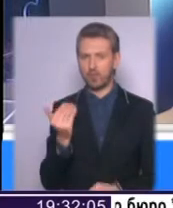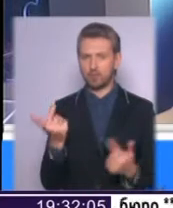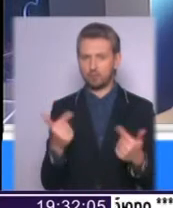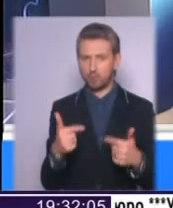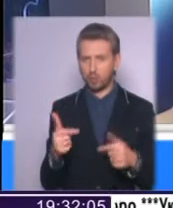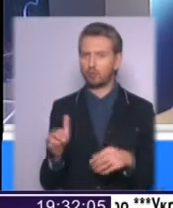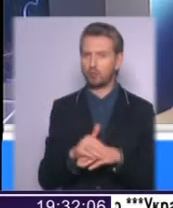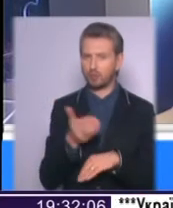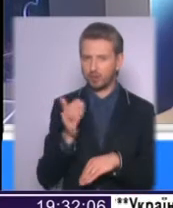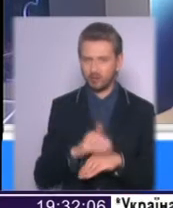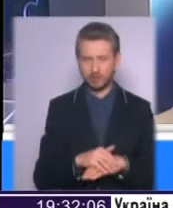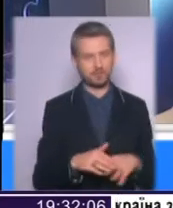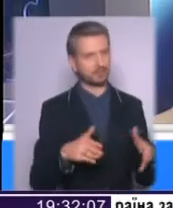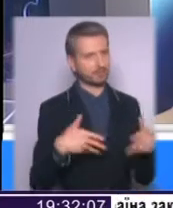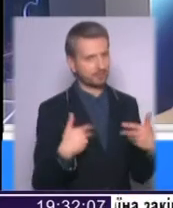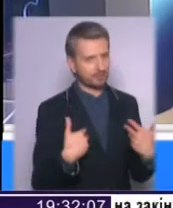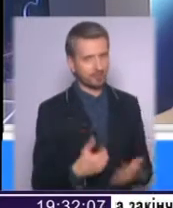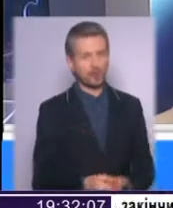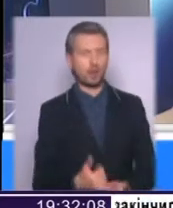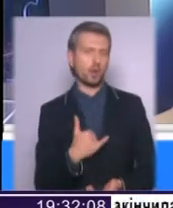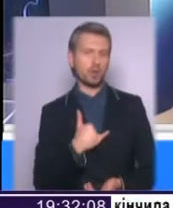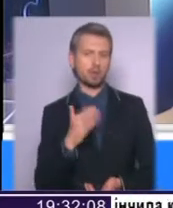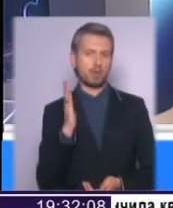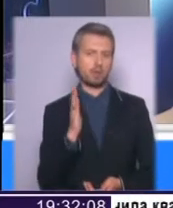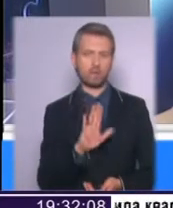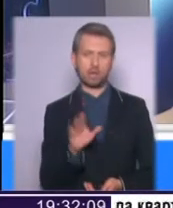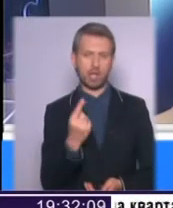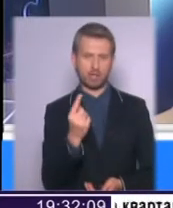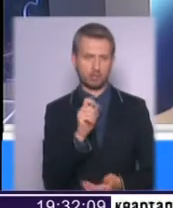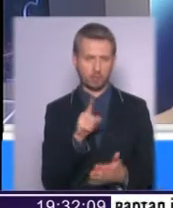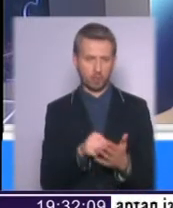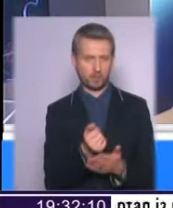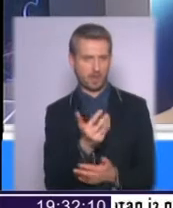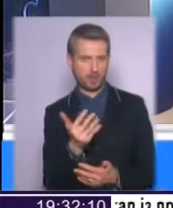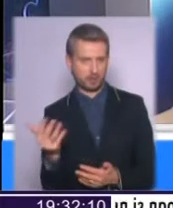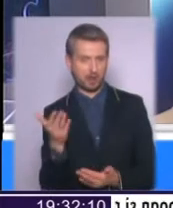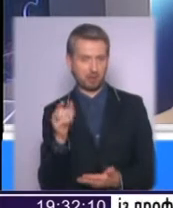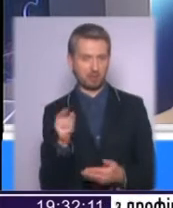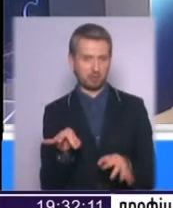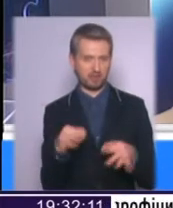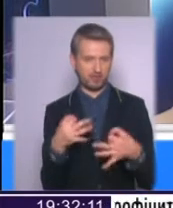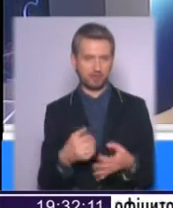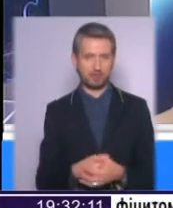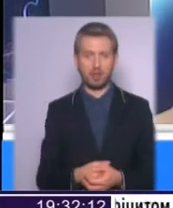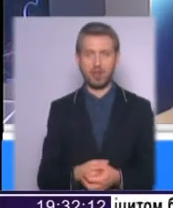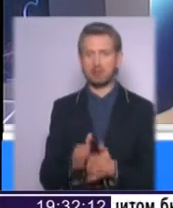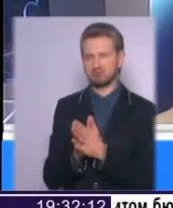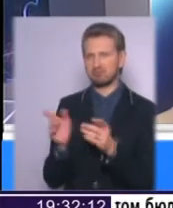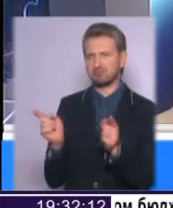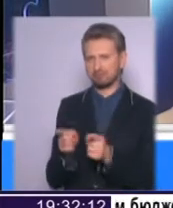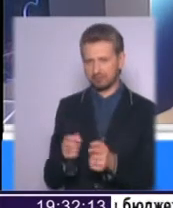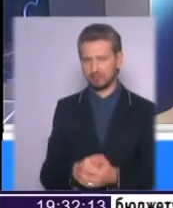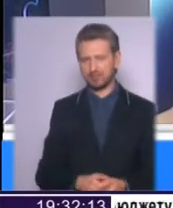дуже добрий вечір. Добрий вечір. Ну, у мене буде не один вопрос, а несколько, якщо ви дозволите. Лаконічно, будь ласка.